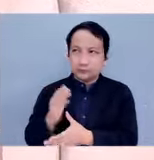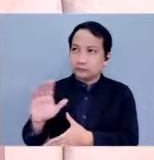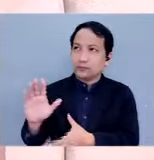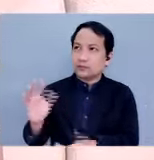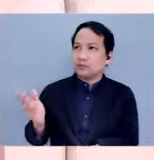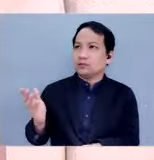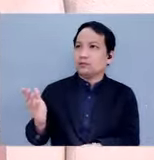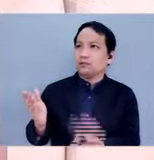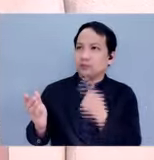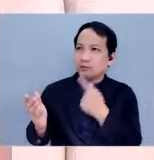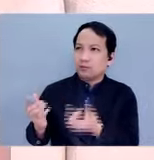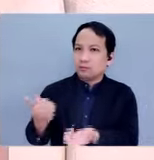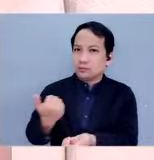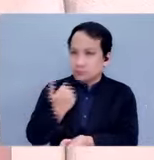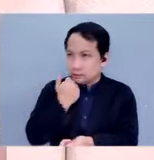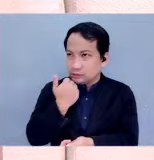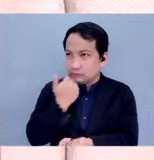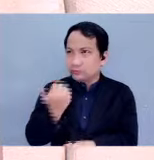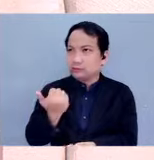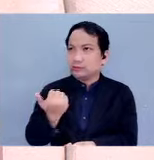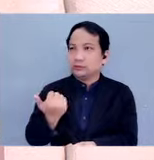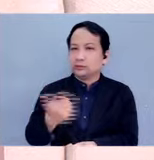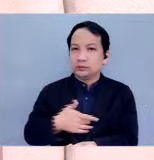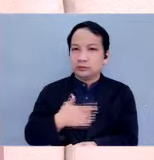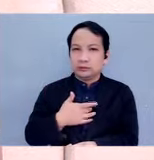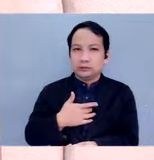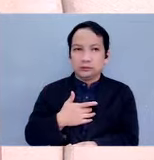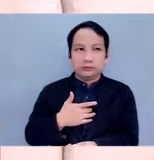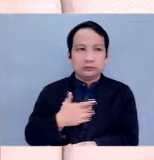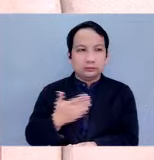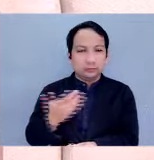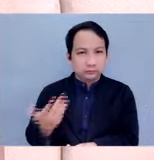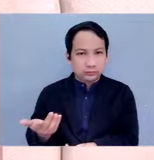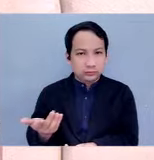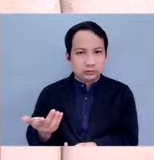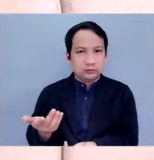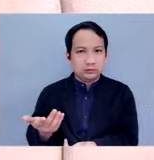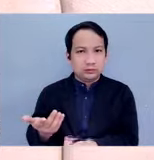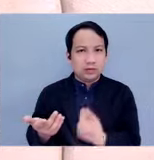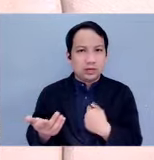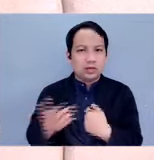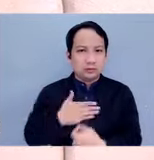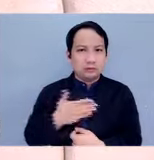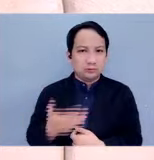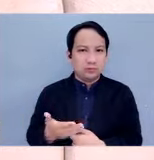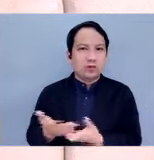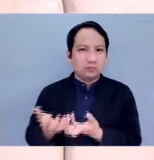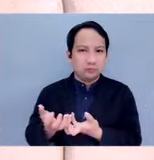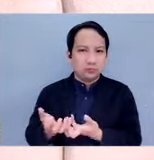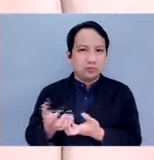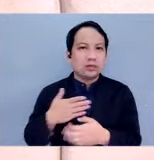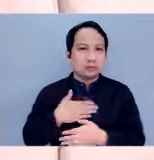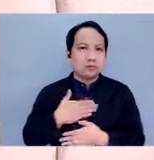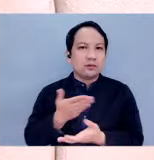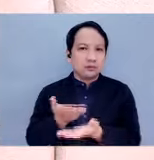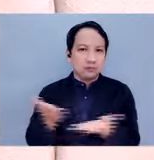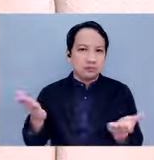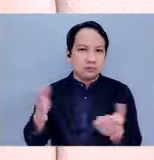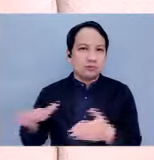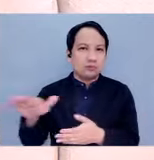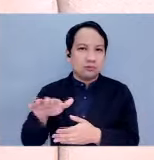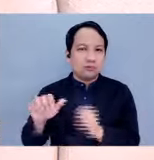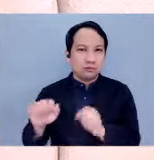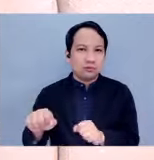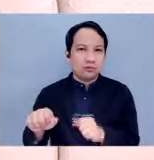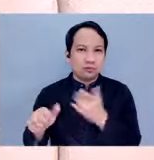make someone feel bad? Sumababa yung loob nila sa akin. So parang ako lang naman, gusto ko lang maging happy lahat. Ganon. Gusto ko lang